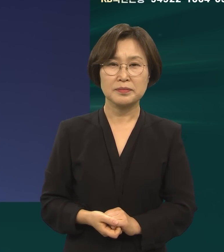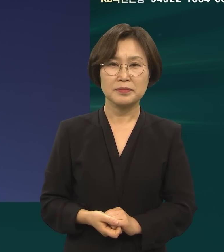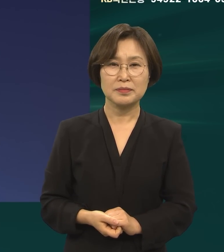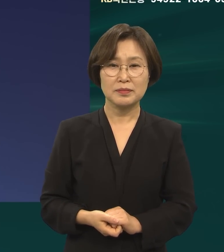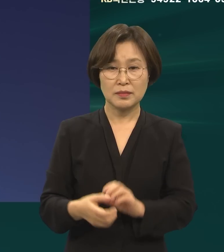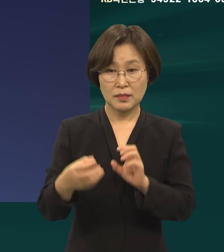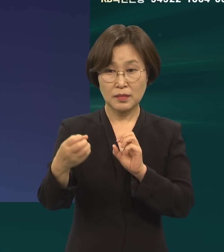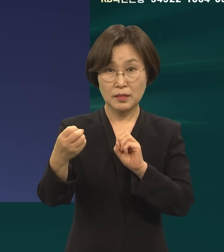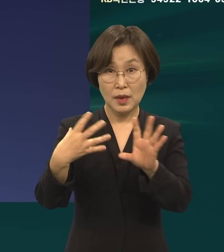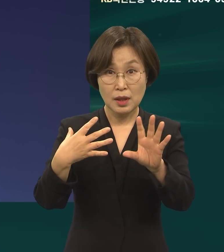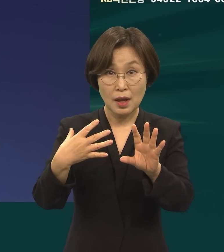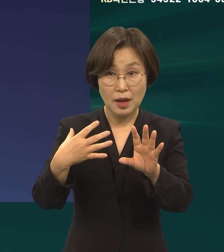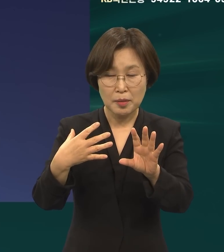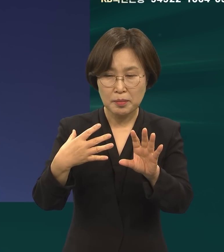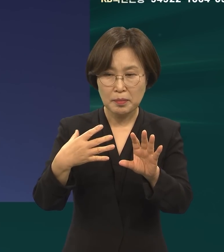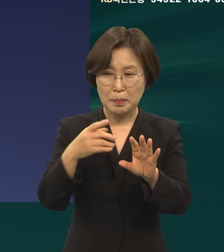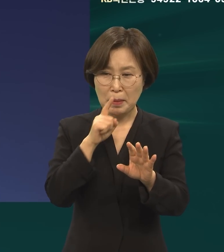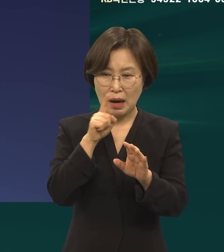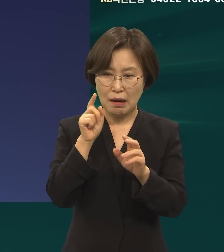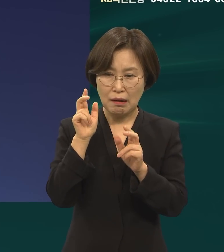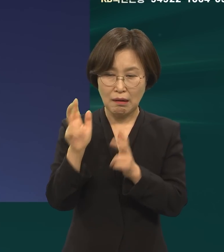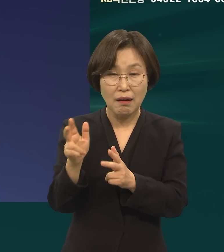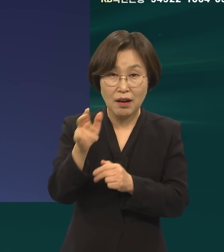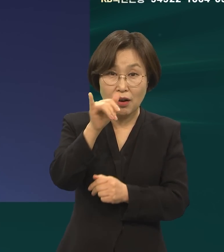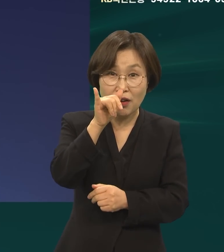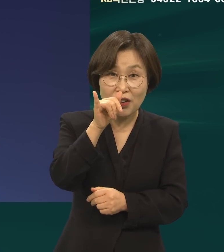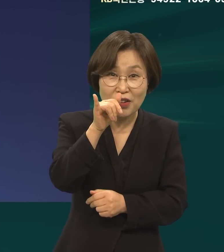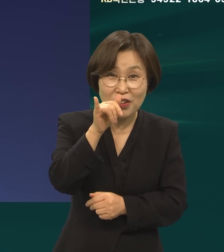대답 못하는 분들이 늘어나고 있습니다.